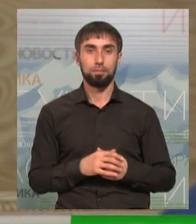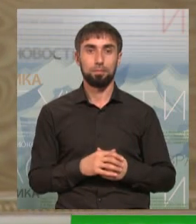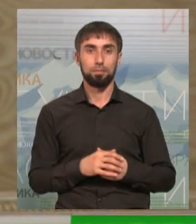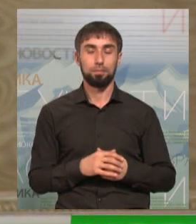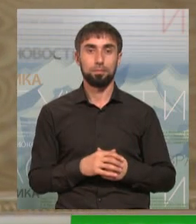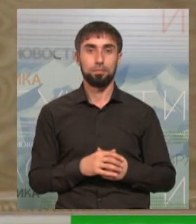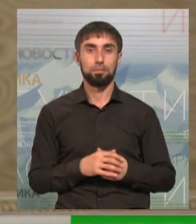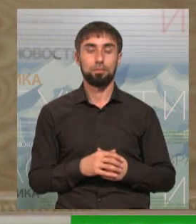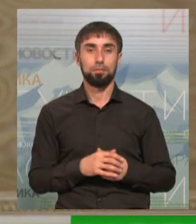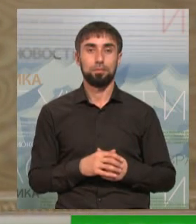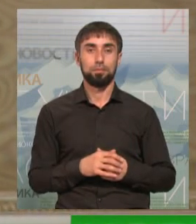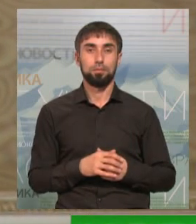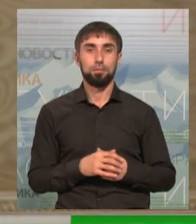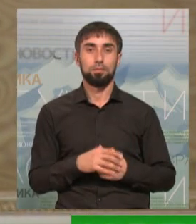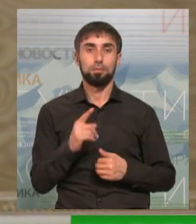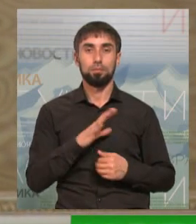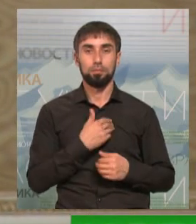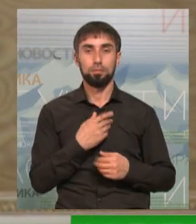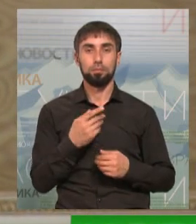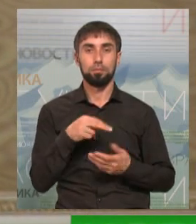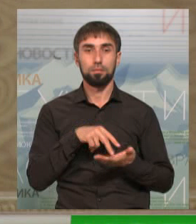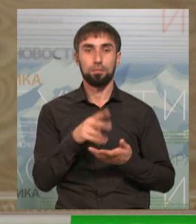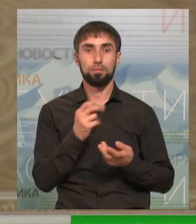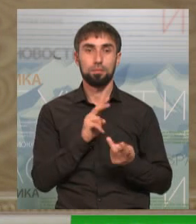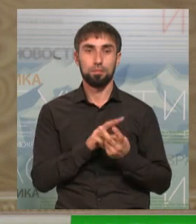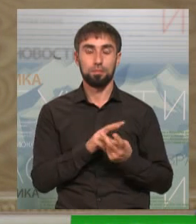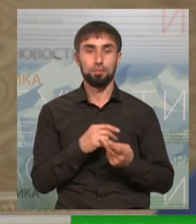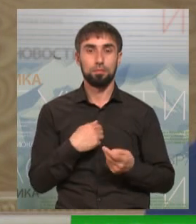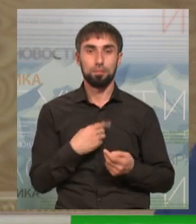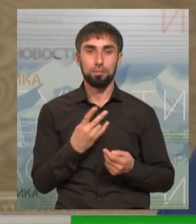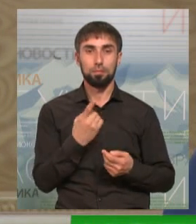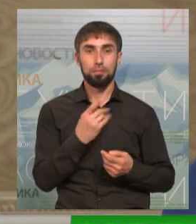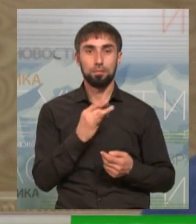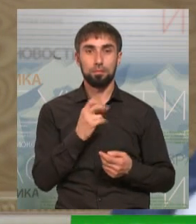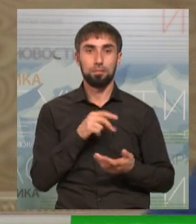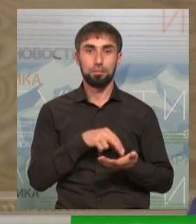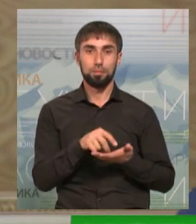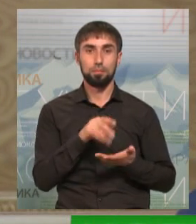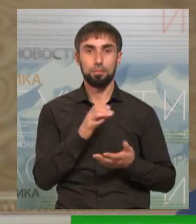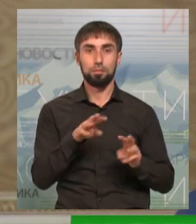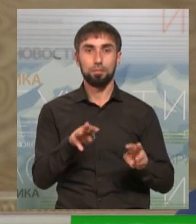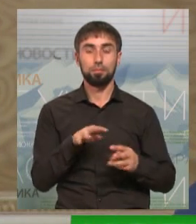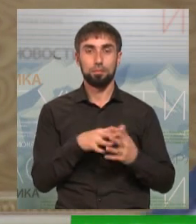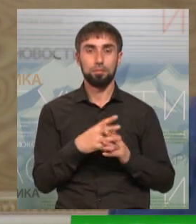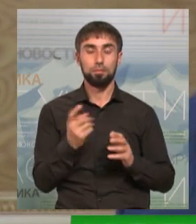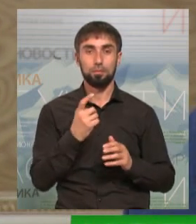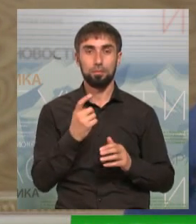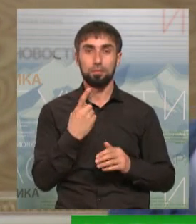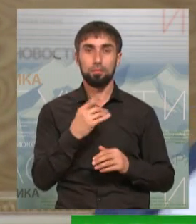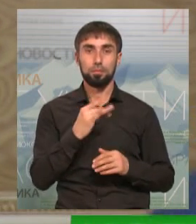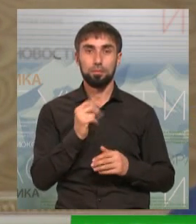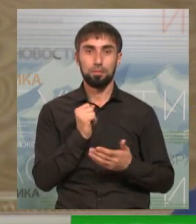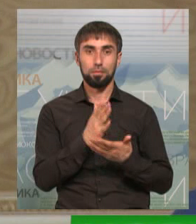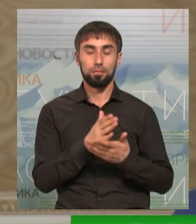чтобы нам шли навстречу, мы должны идти в одну сторону с Министерством сельского хозяйства. В одну